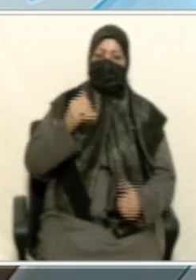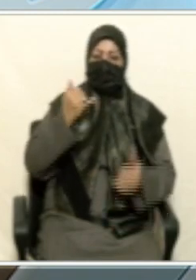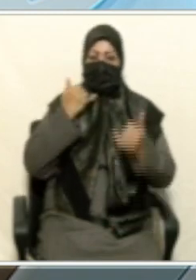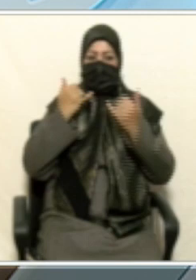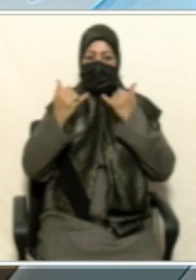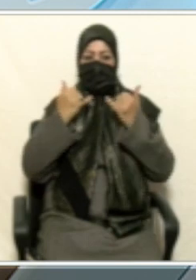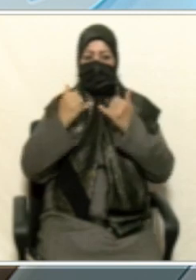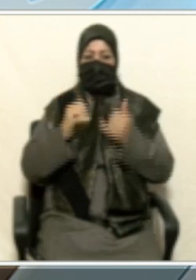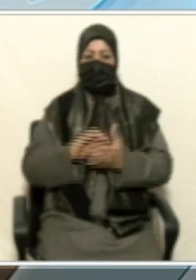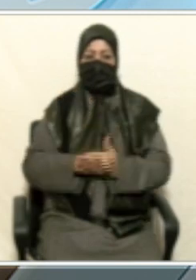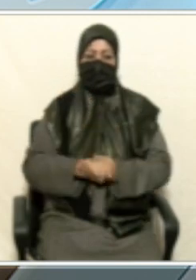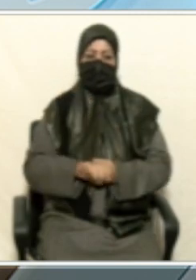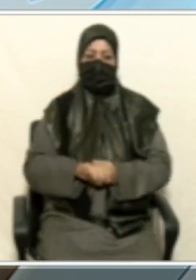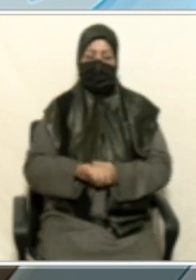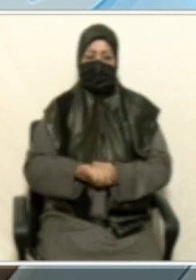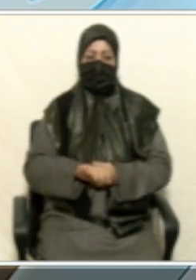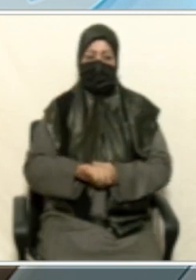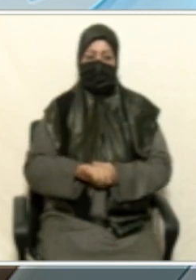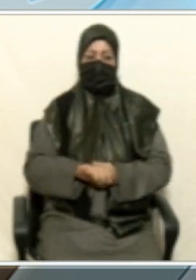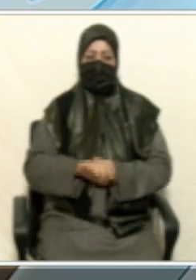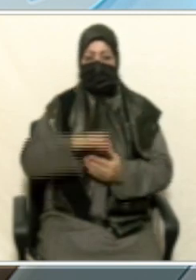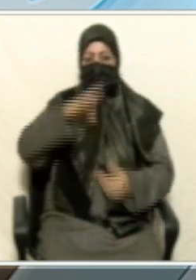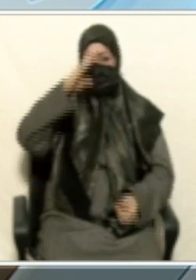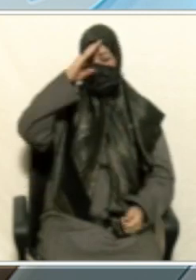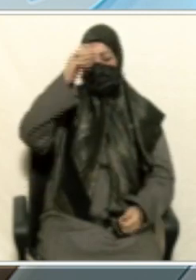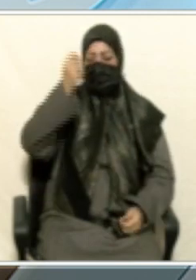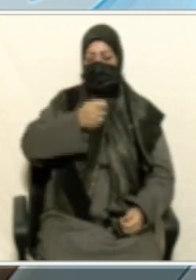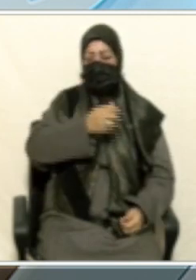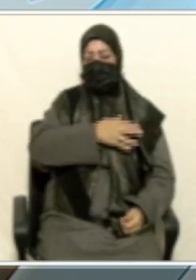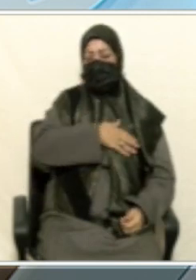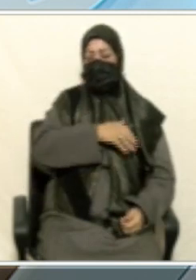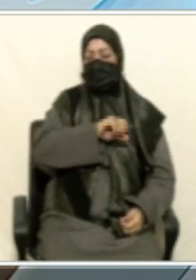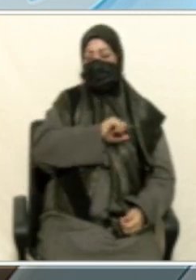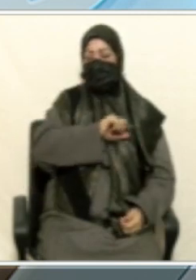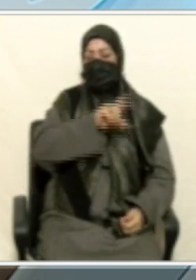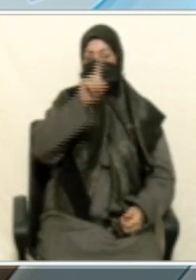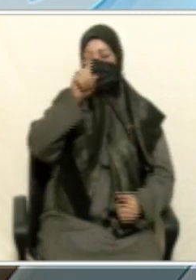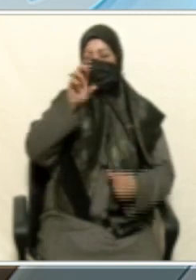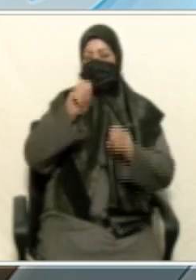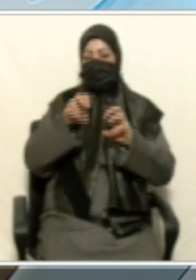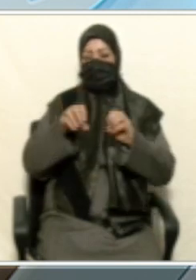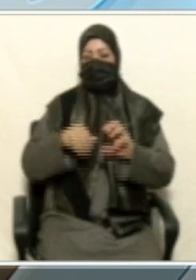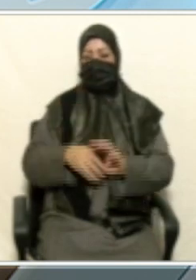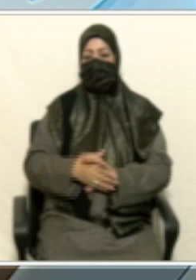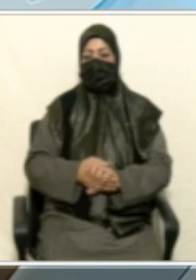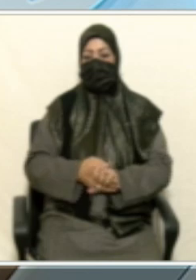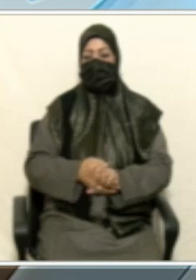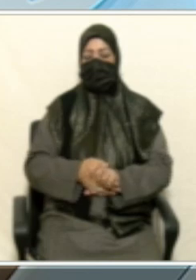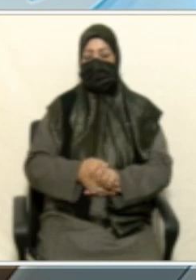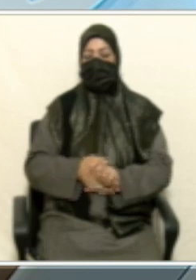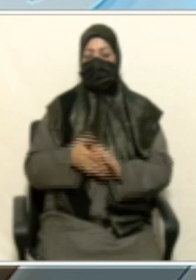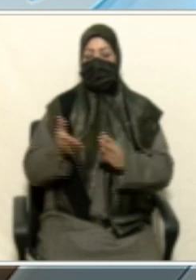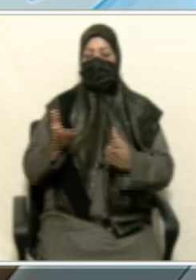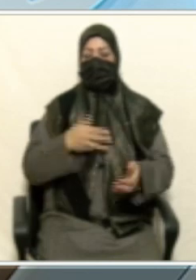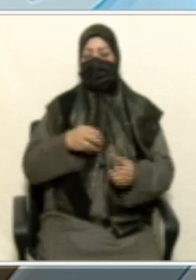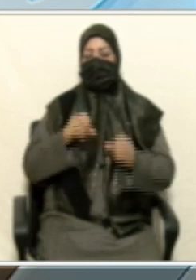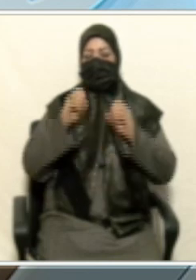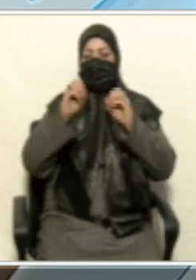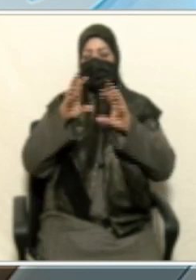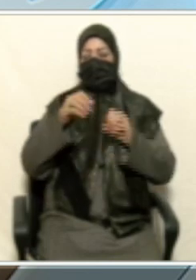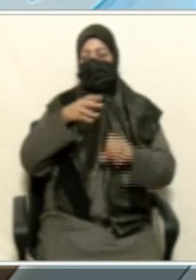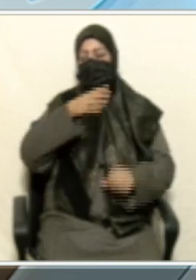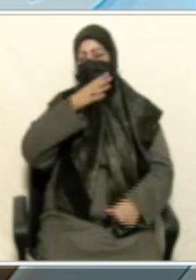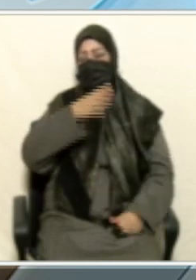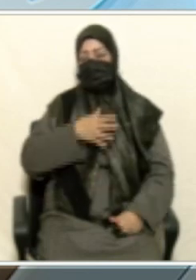السلام عليكم ورحمة الله. وعليكم السلام ورحمة الله وبركاته، أهلا وسهلا. بارك الله فيك يا شيخ حسن. آمين يا رب. الله يرحم والديك على البرنامج